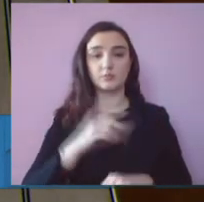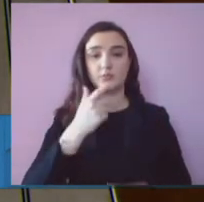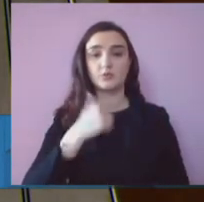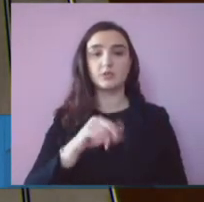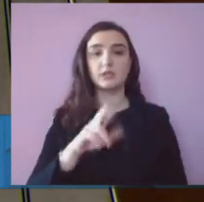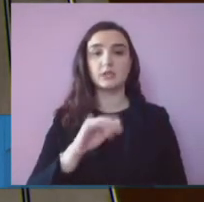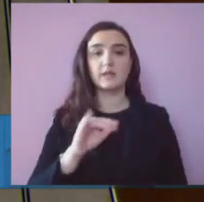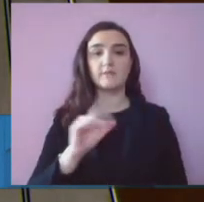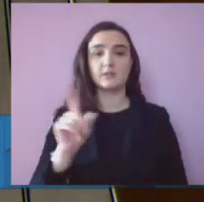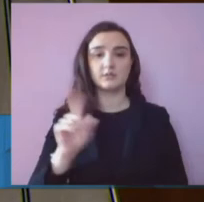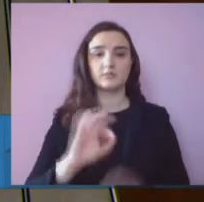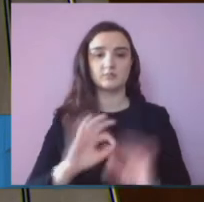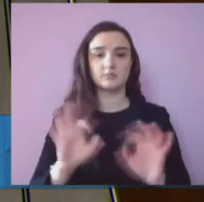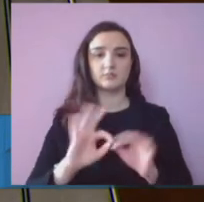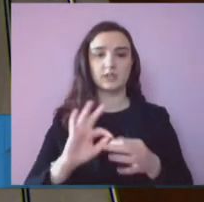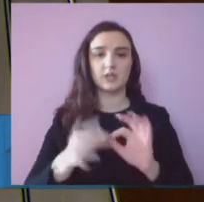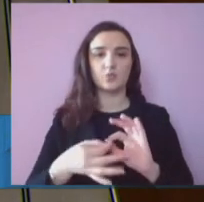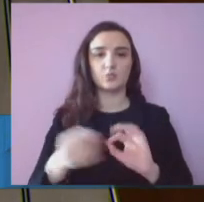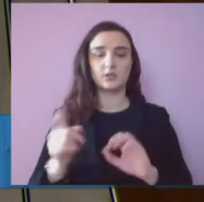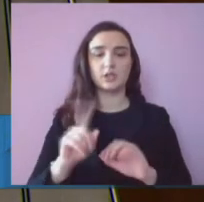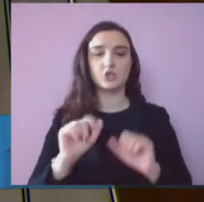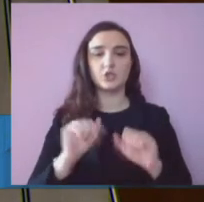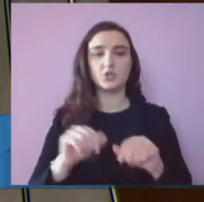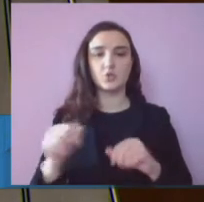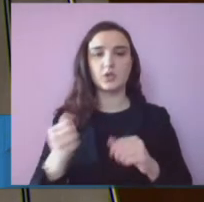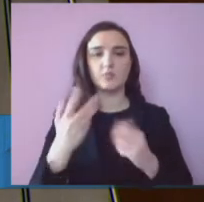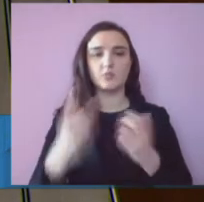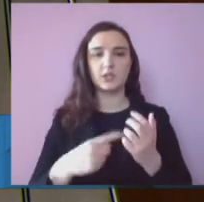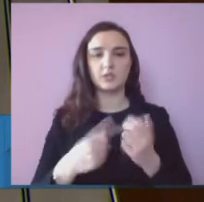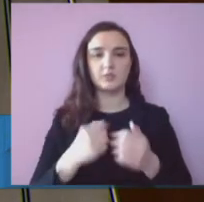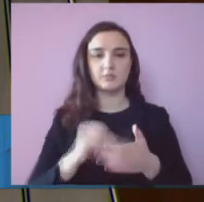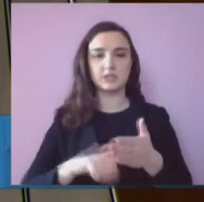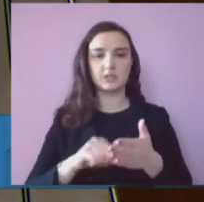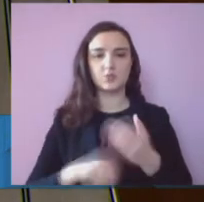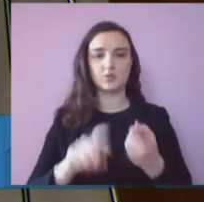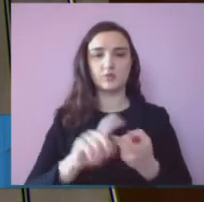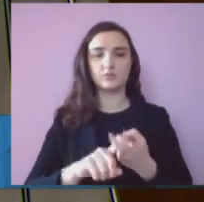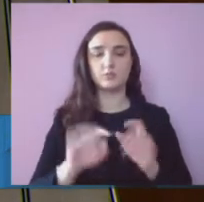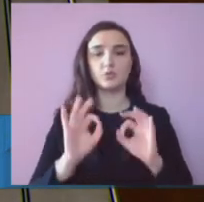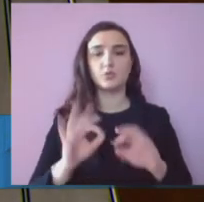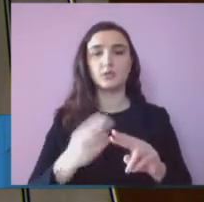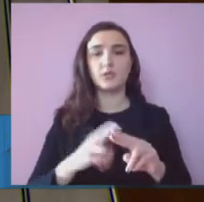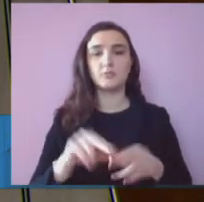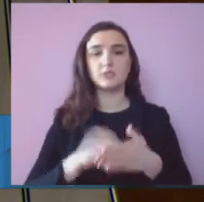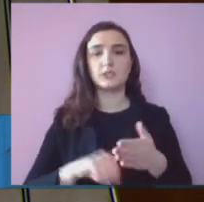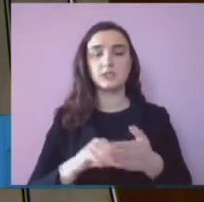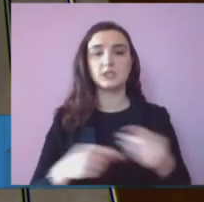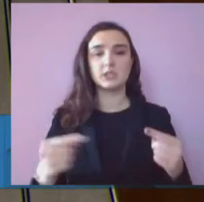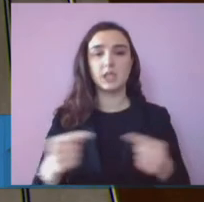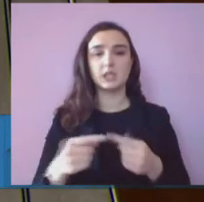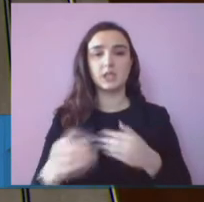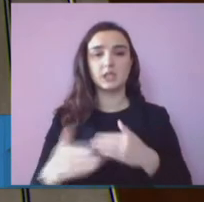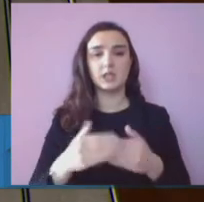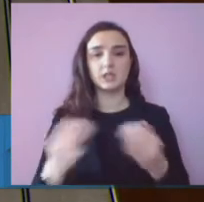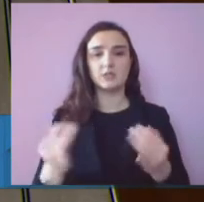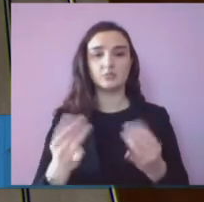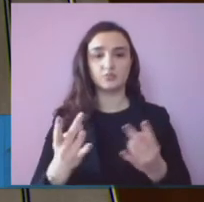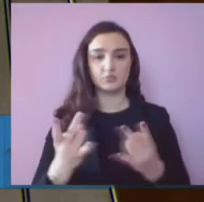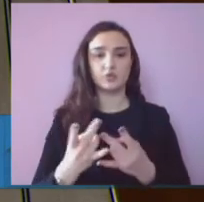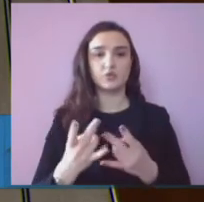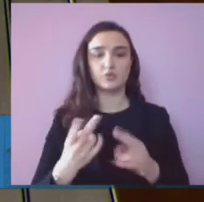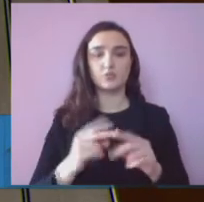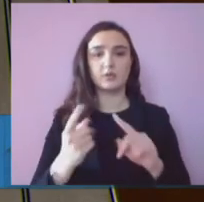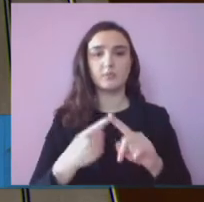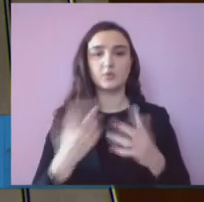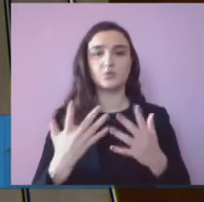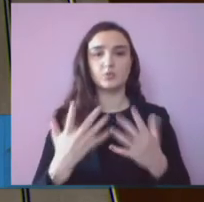განმარტა. რამდენიმე შესაძლო მიზეზ შეიძლება უკავშირდებოდეს და სწორედ ამ მიზეზის დადგენაა საჭირო რომ ეფექტურად მერე მიიღოთ